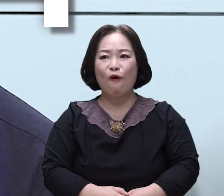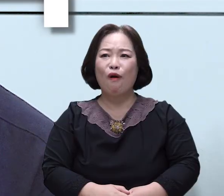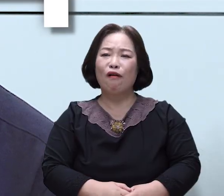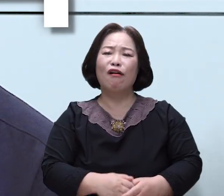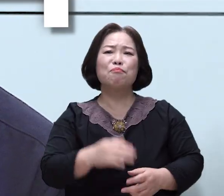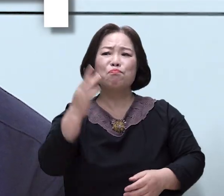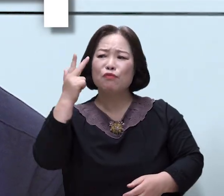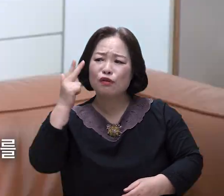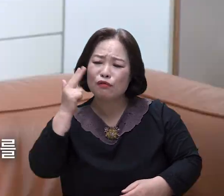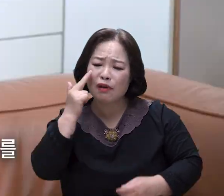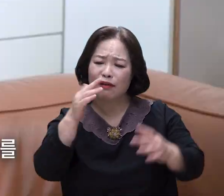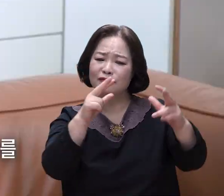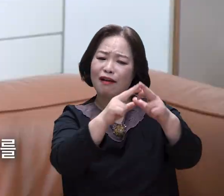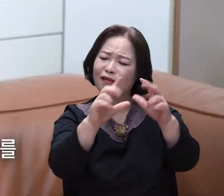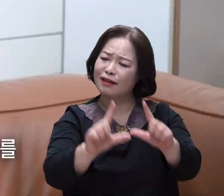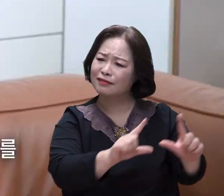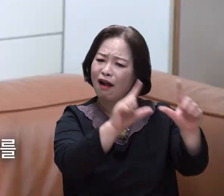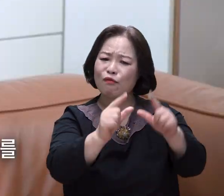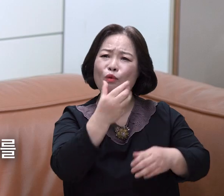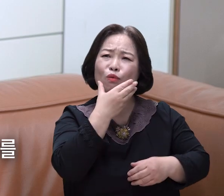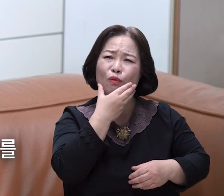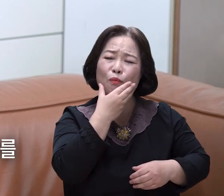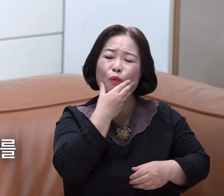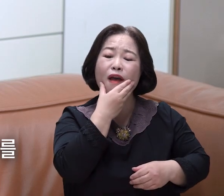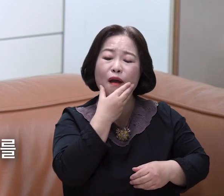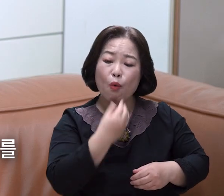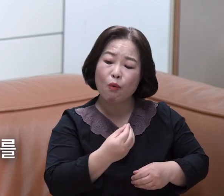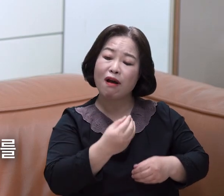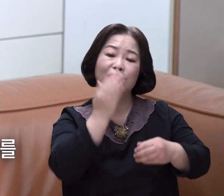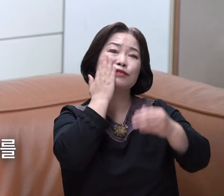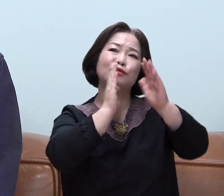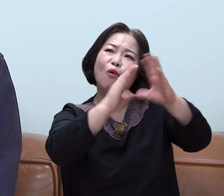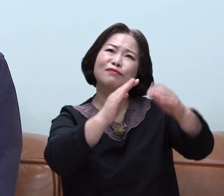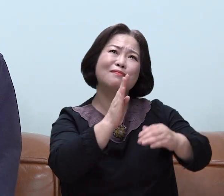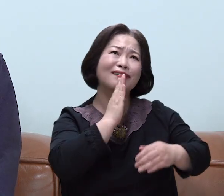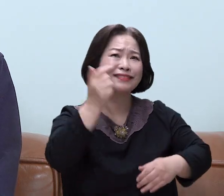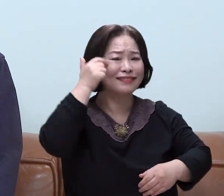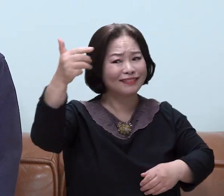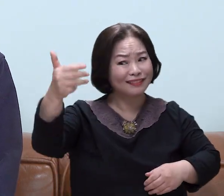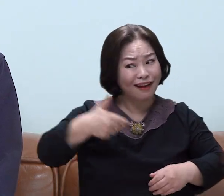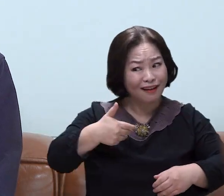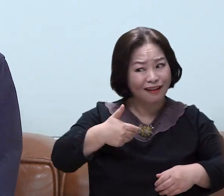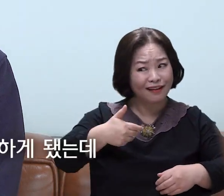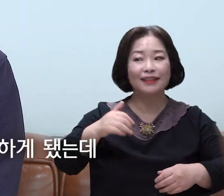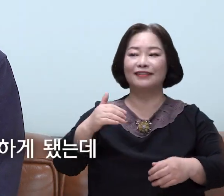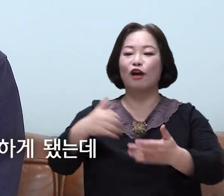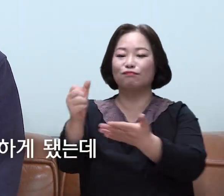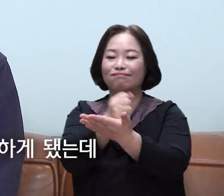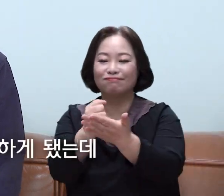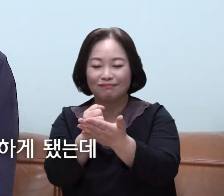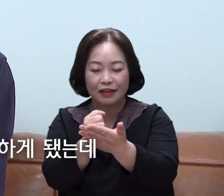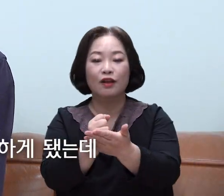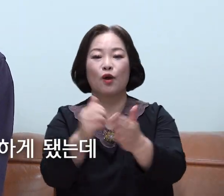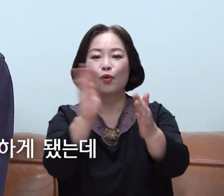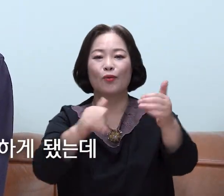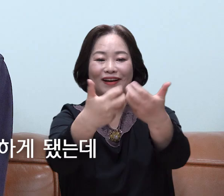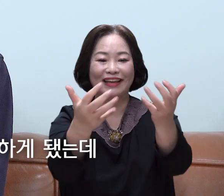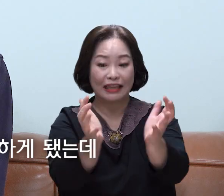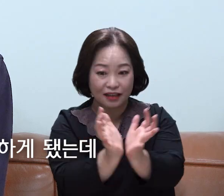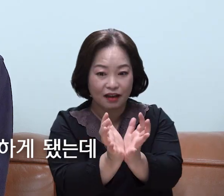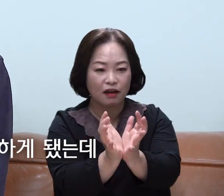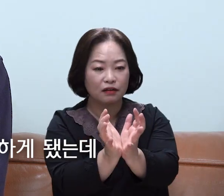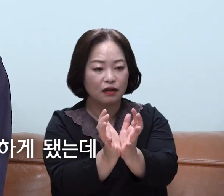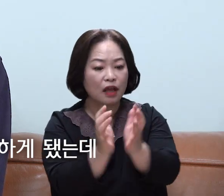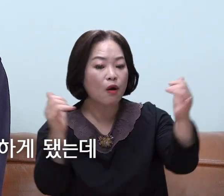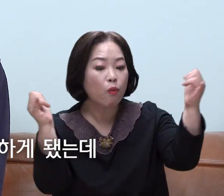이게 무슨 장애인의 천국이야, 이건 말이 안 되는 것 같다라는 얘기를 저한테 많이 했었거든요. 우연히 제가